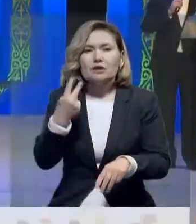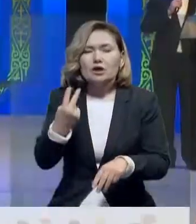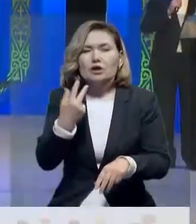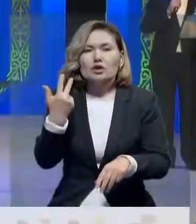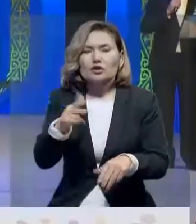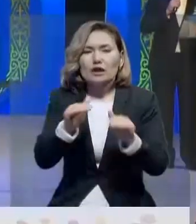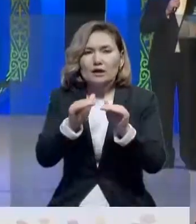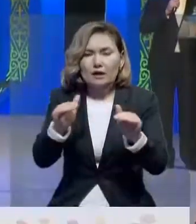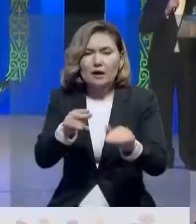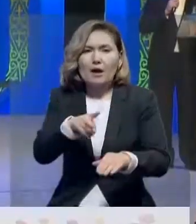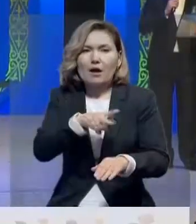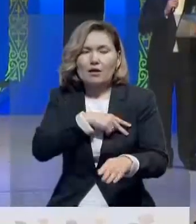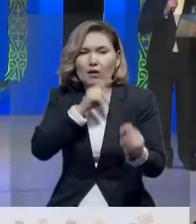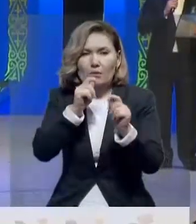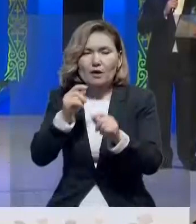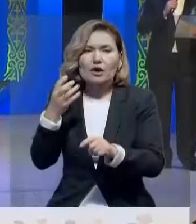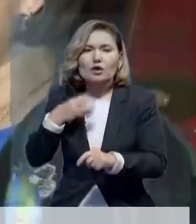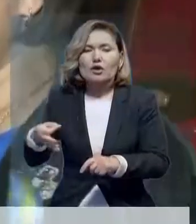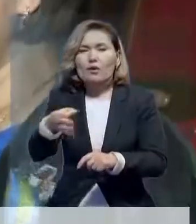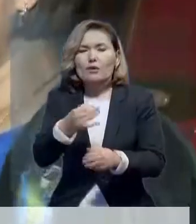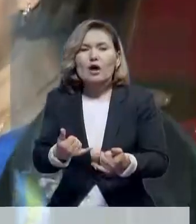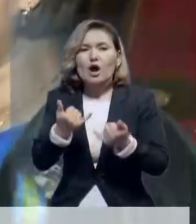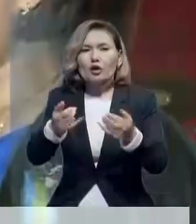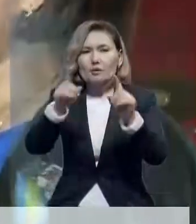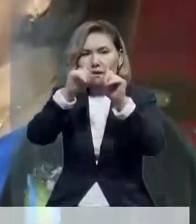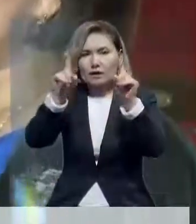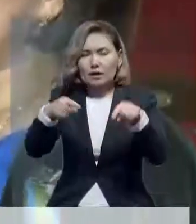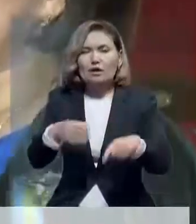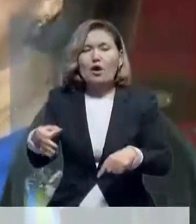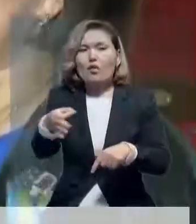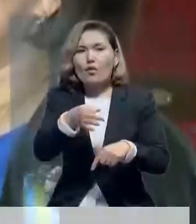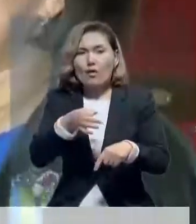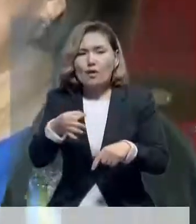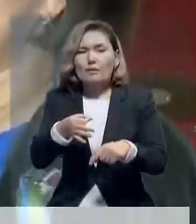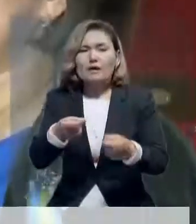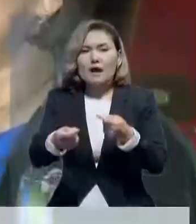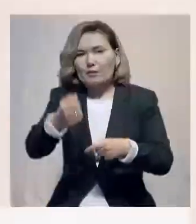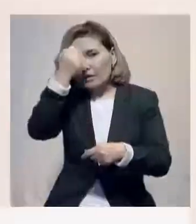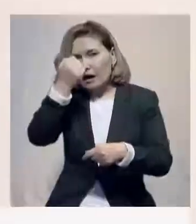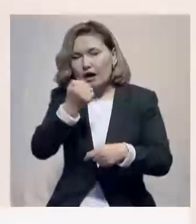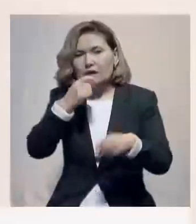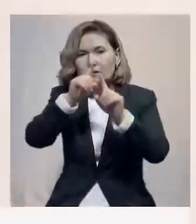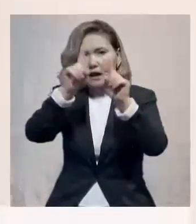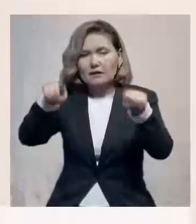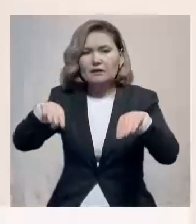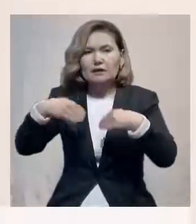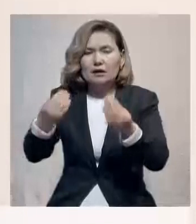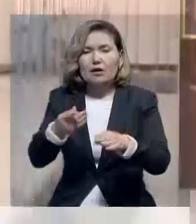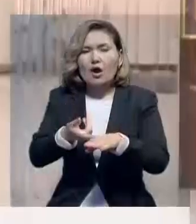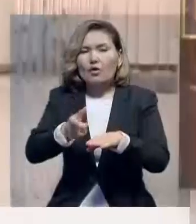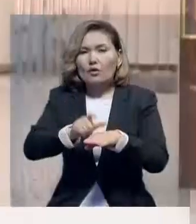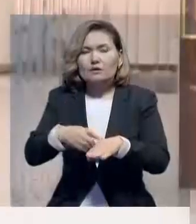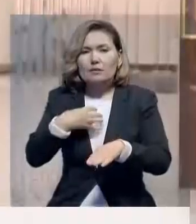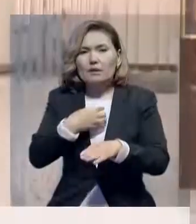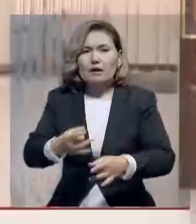мінсіз қызметі үшін медальдары, Қызылорда облысының құрмет грамотасы және облыс әкімінің алғыс хаты табысталды. Бүгінгі мерекенің маңызы өте зор.